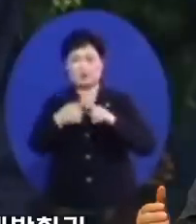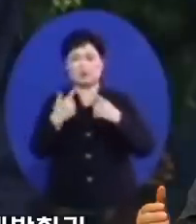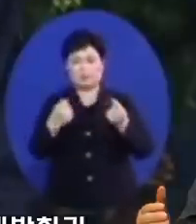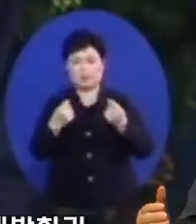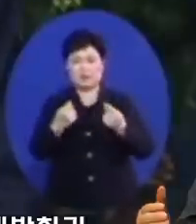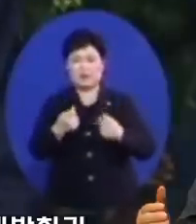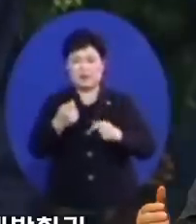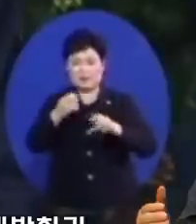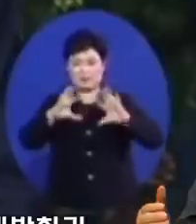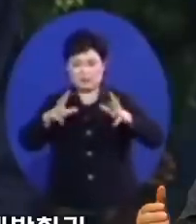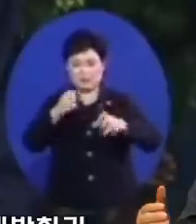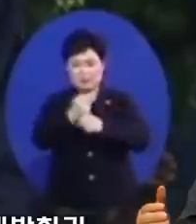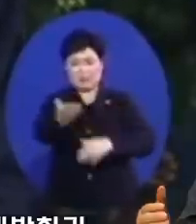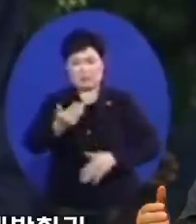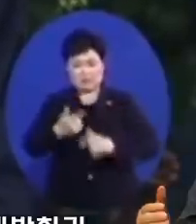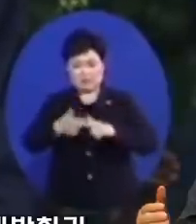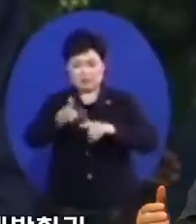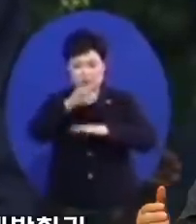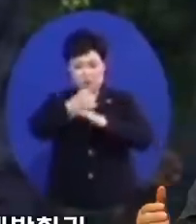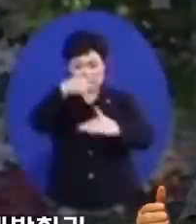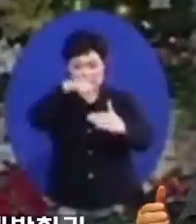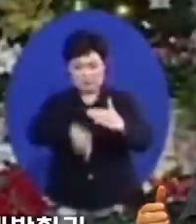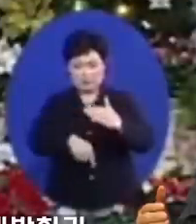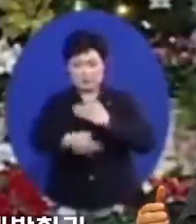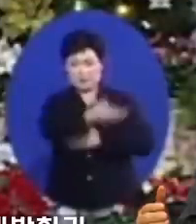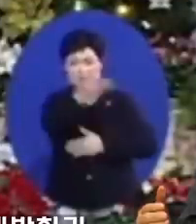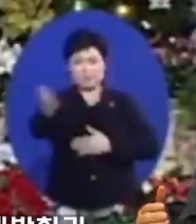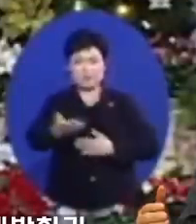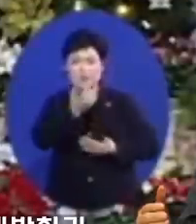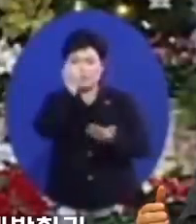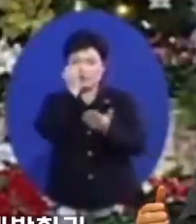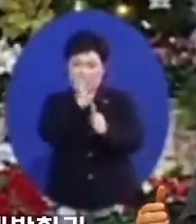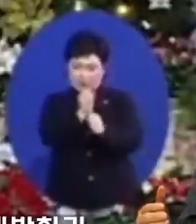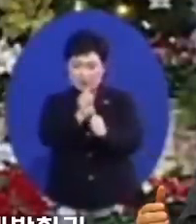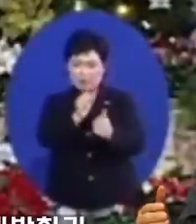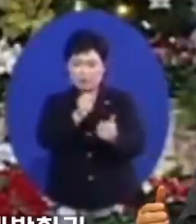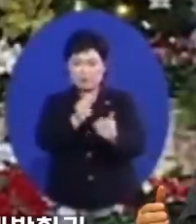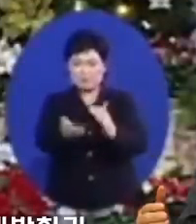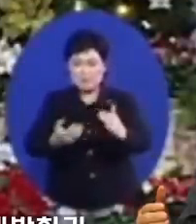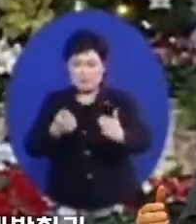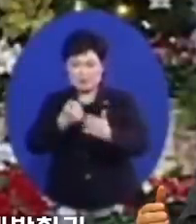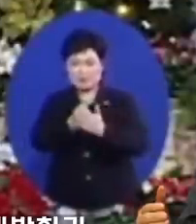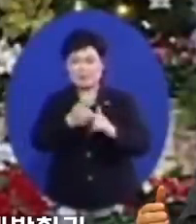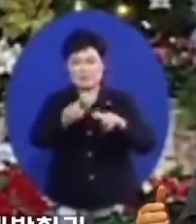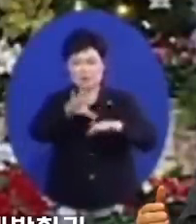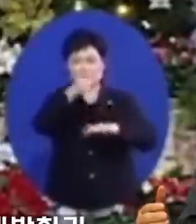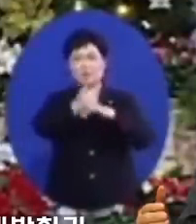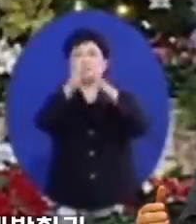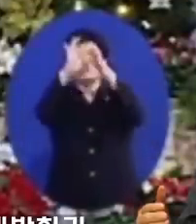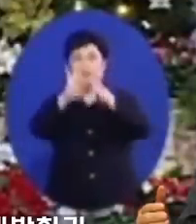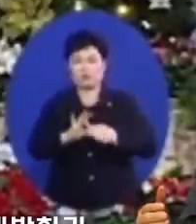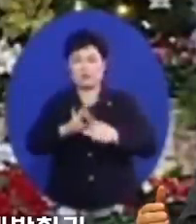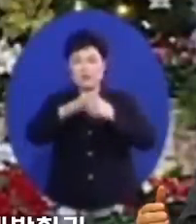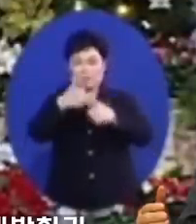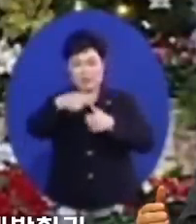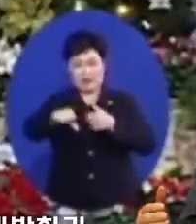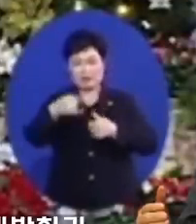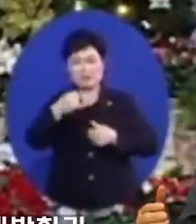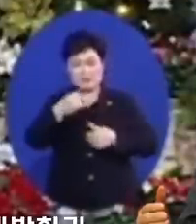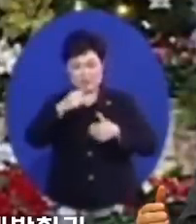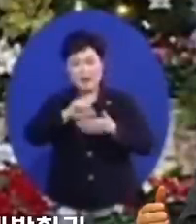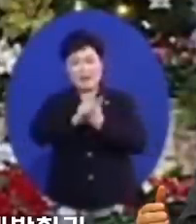택하사 우리 그 기쁘신 뜻대로 우리를 예정하사 예수 그리스도로 말미암아 자기의 아들들이 되게 한